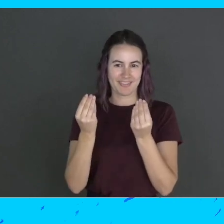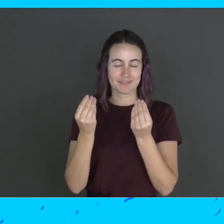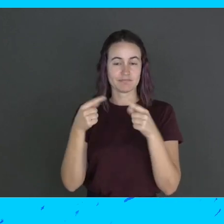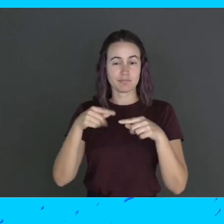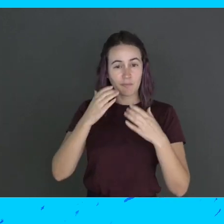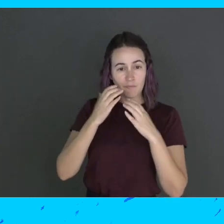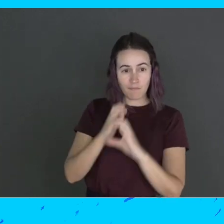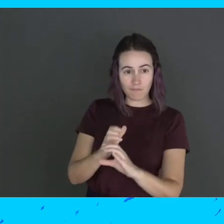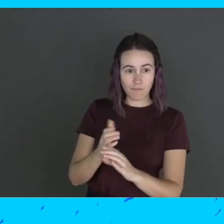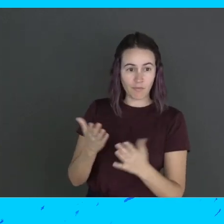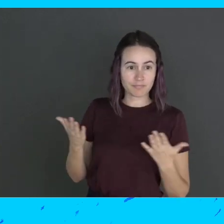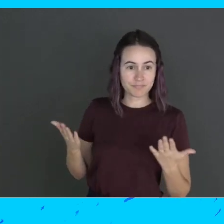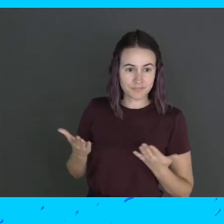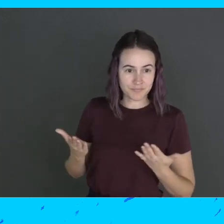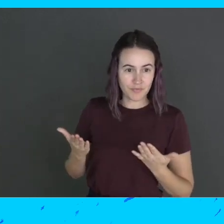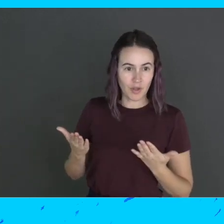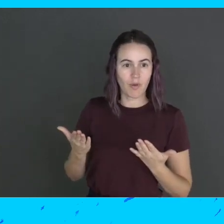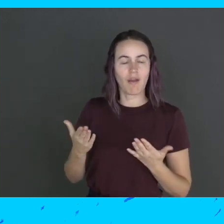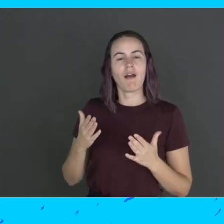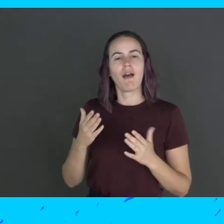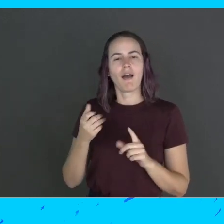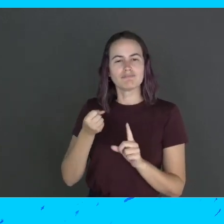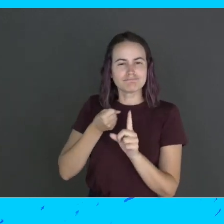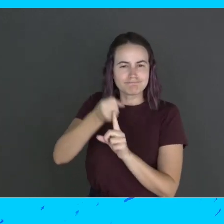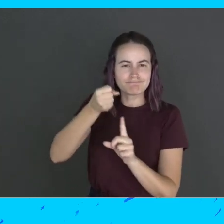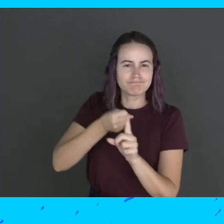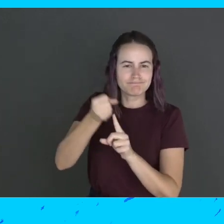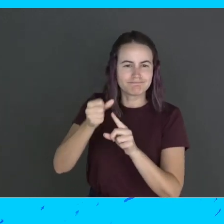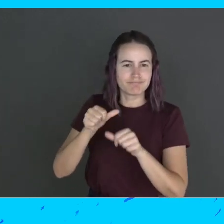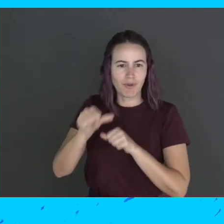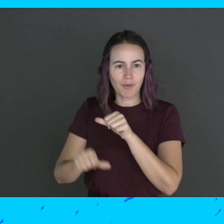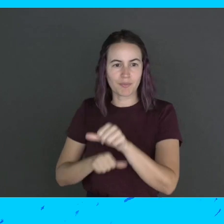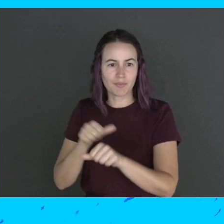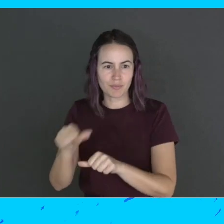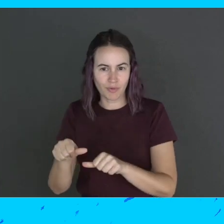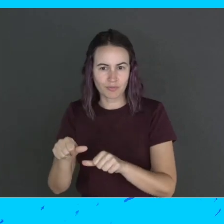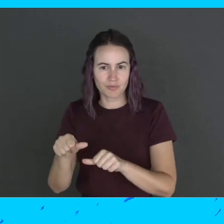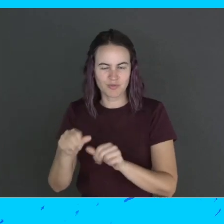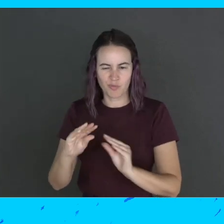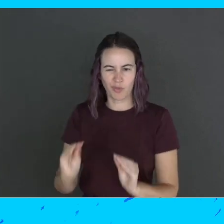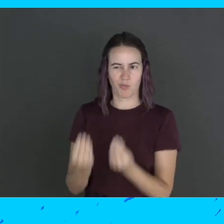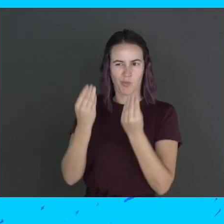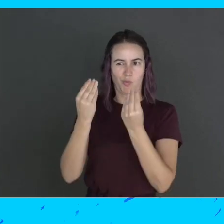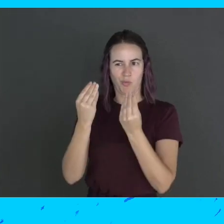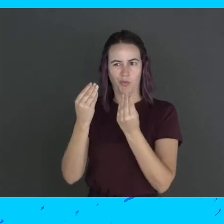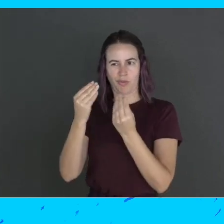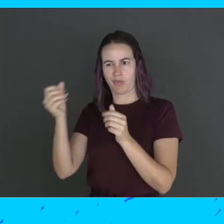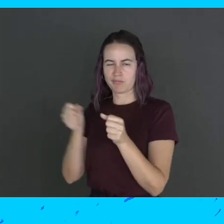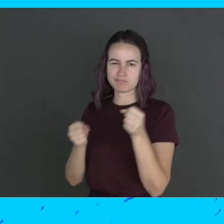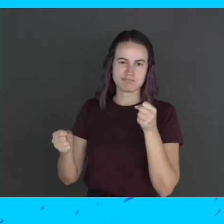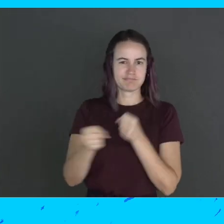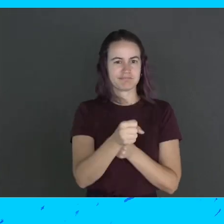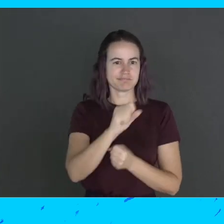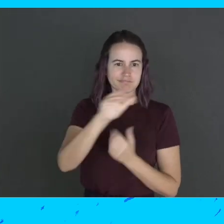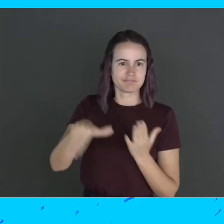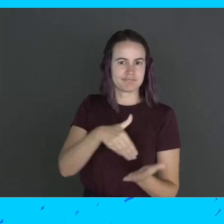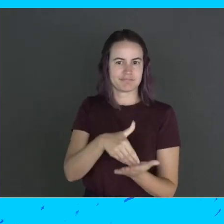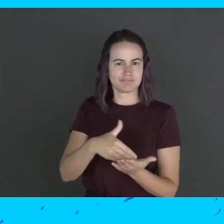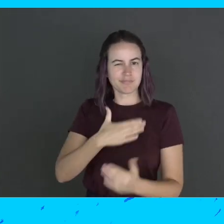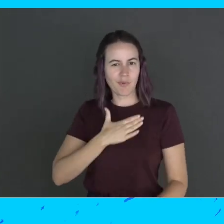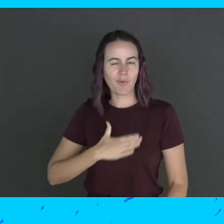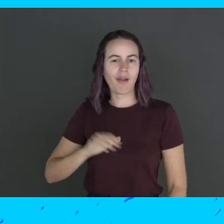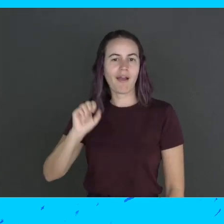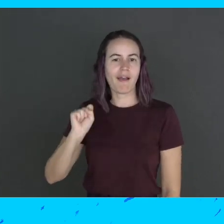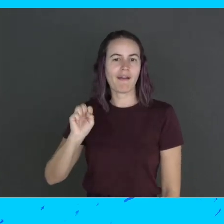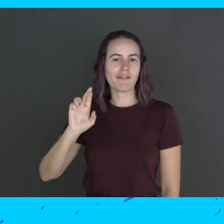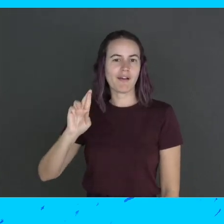tous à cette séance organisée par Guttmacher Institute pour le